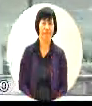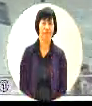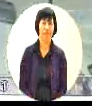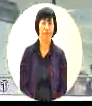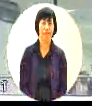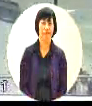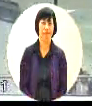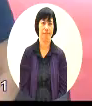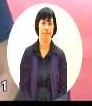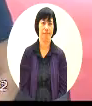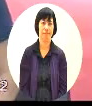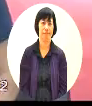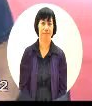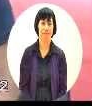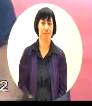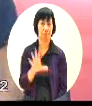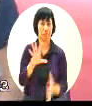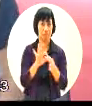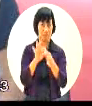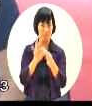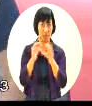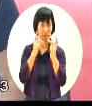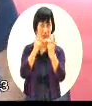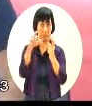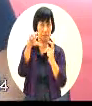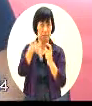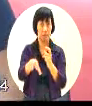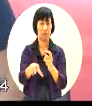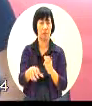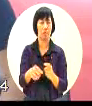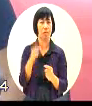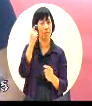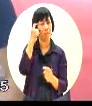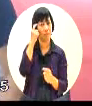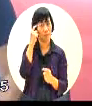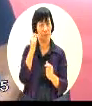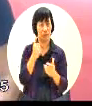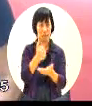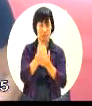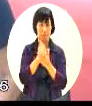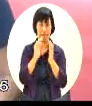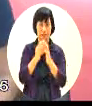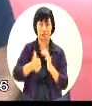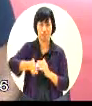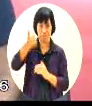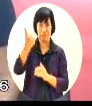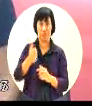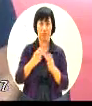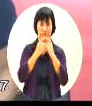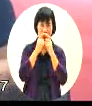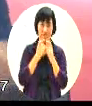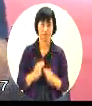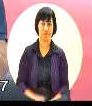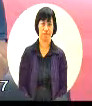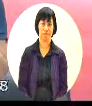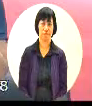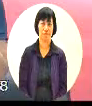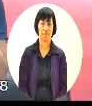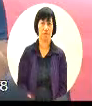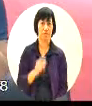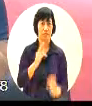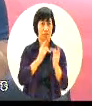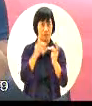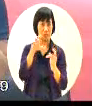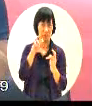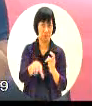好， 针、对着这个捷运站哈、哦，我是不是我来请市长哈、哦？来做些答复。 好，市长，请。 因为这捷运